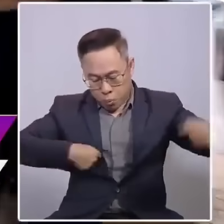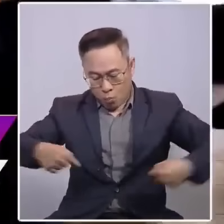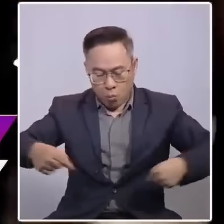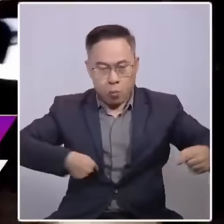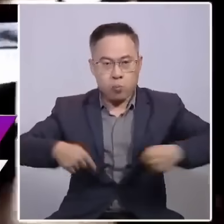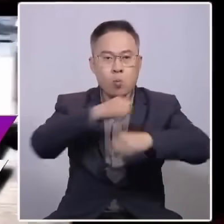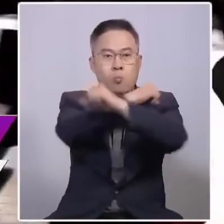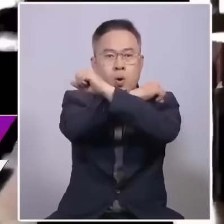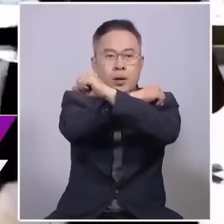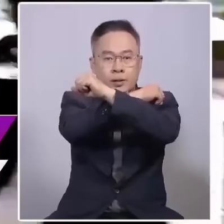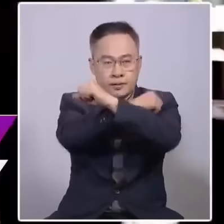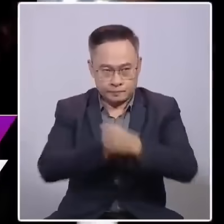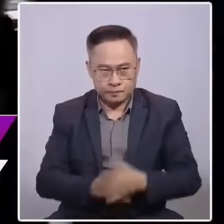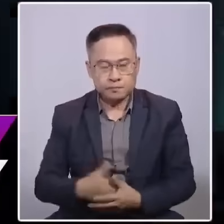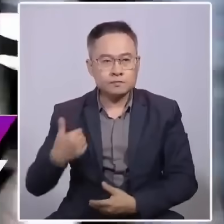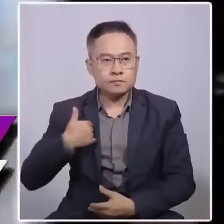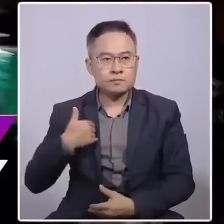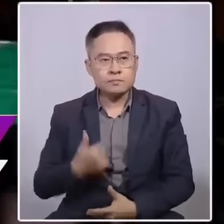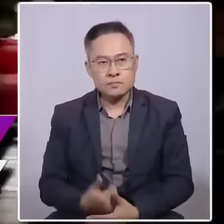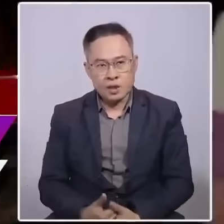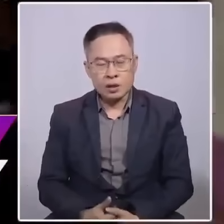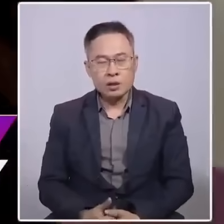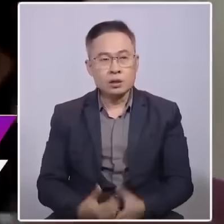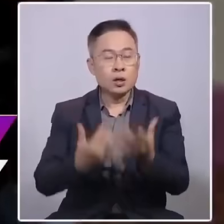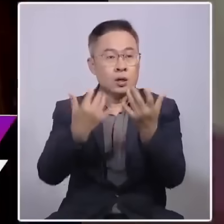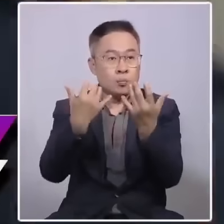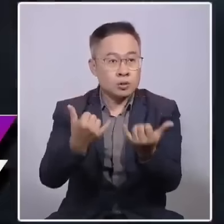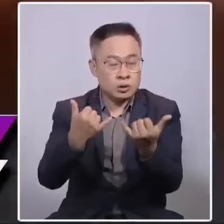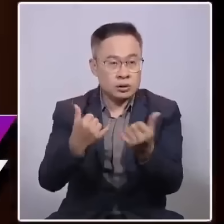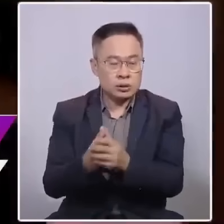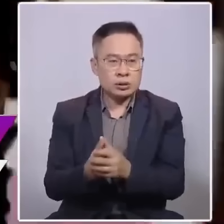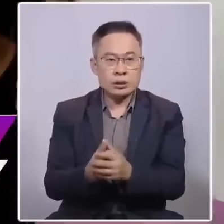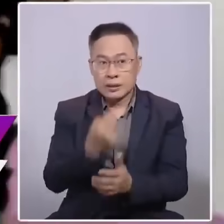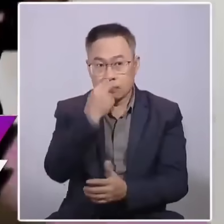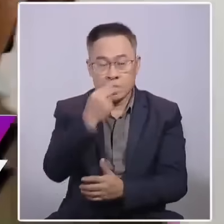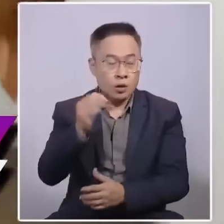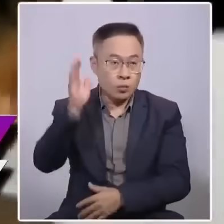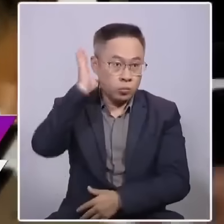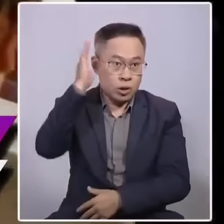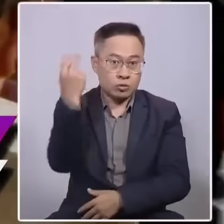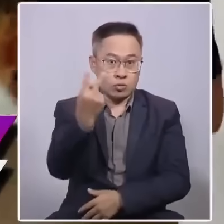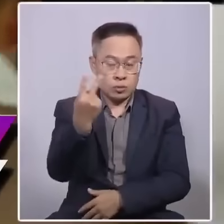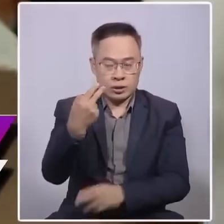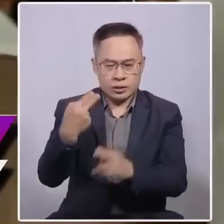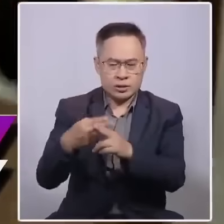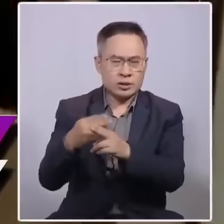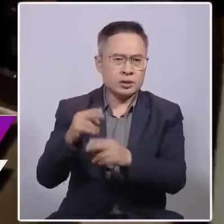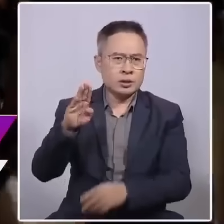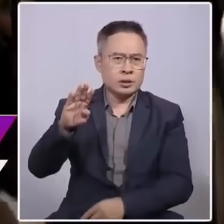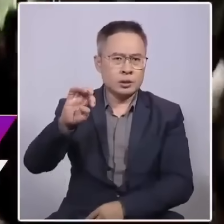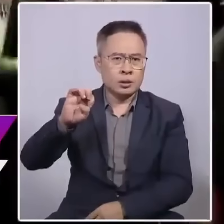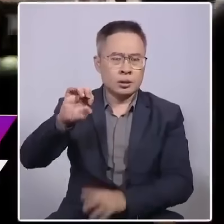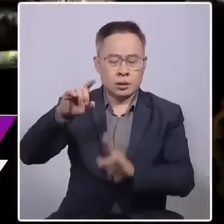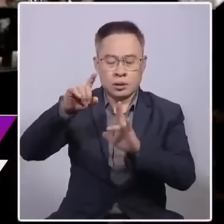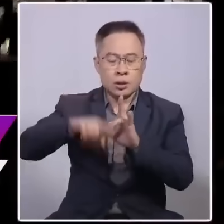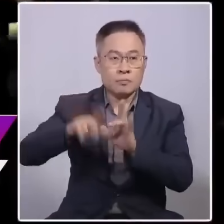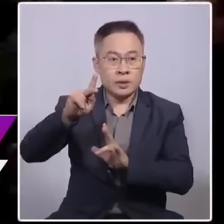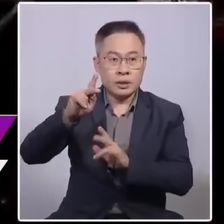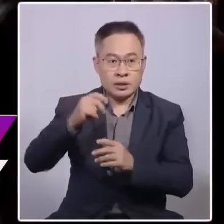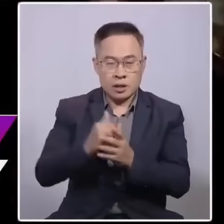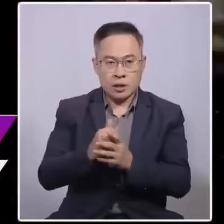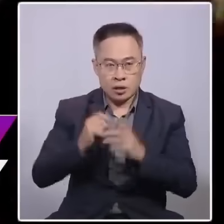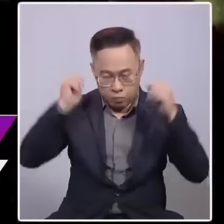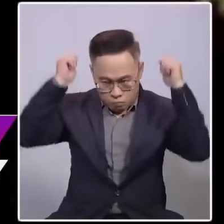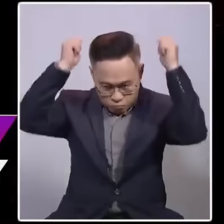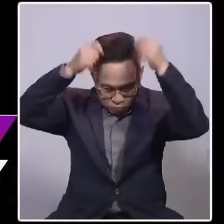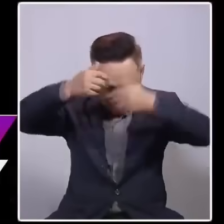ต้องหาเอาไว้ด้วยเนื่องจากว่าคือเบื้องต้นเนี่ยสังเกตเห็นว่าในบิ๊กนะคะก็มีผ้าเนี่ยปิดบบา